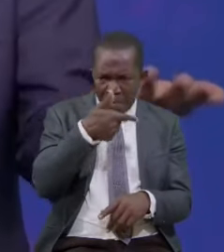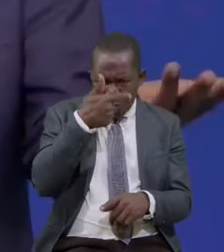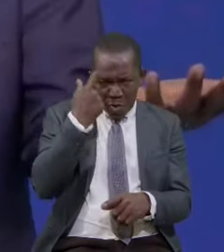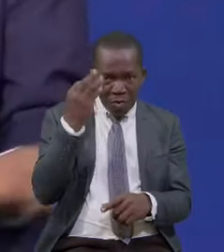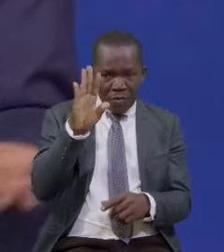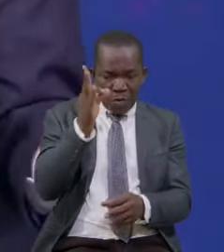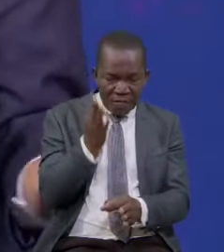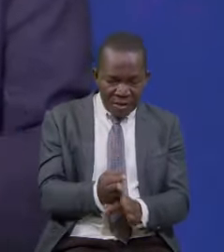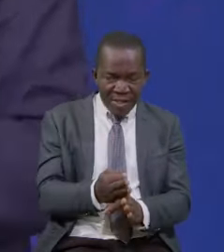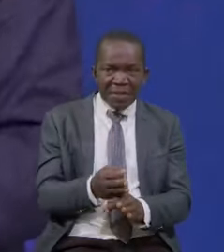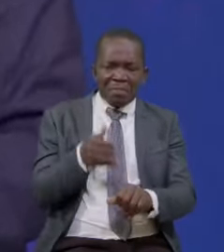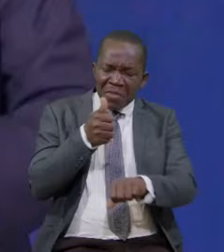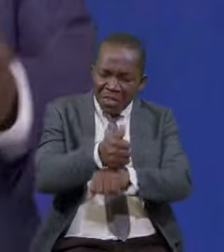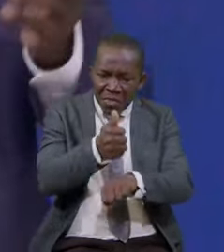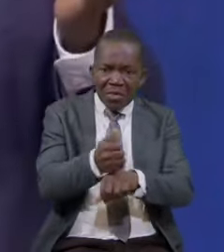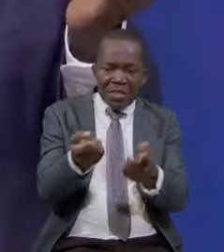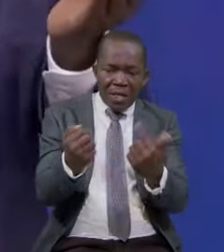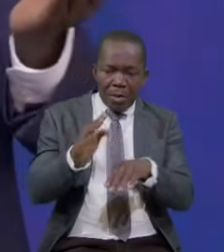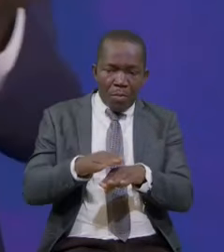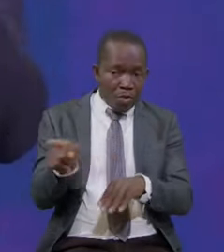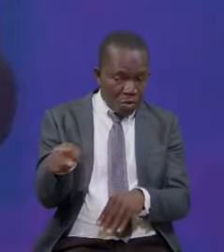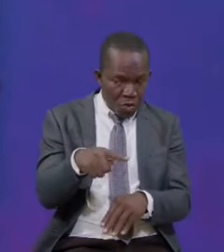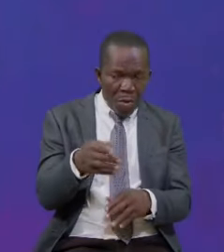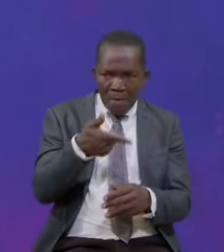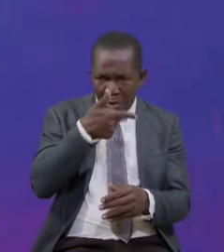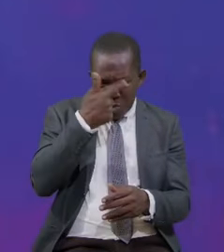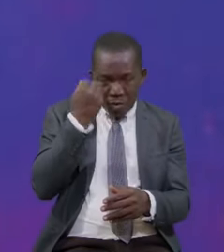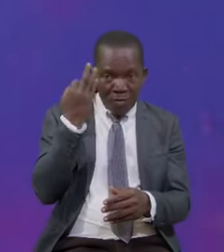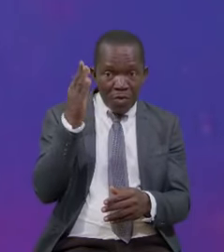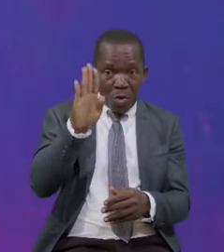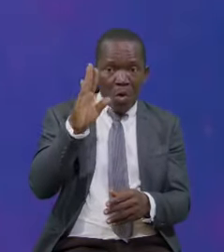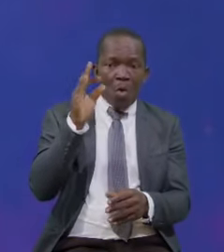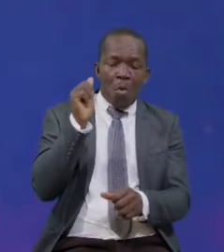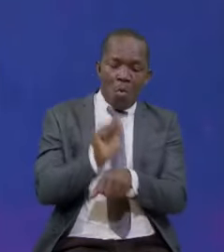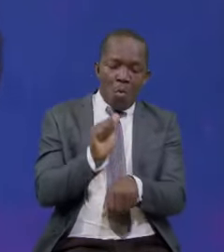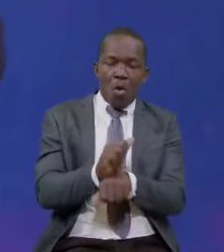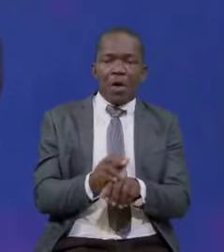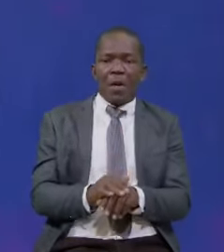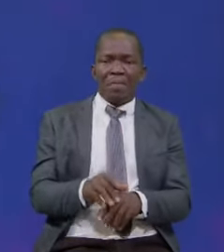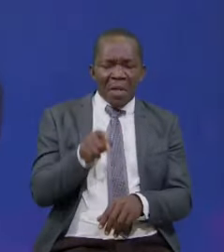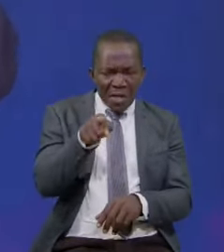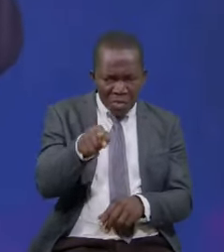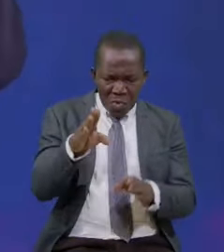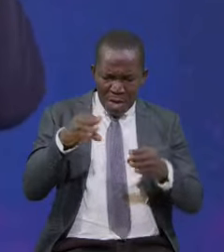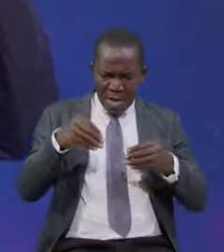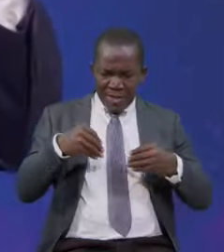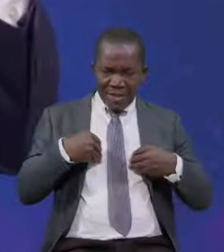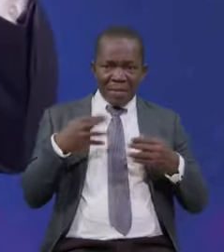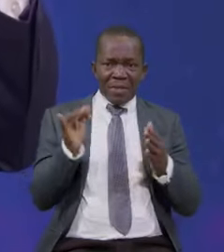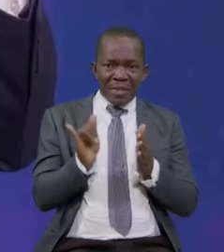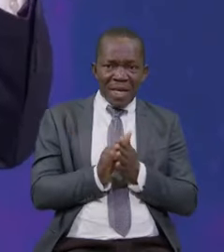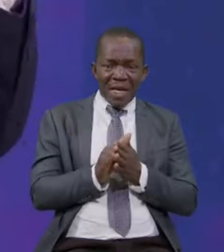et les insultes viennent à cause de ton ministère et tu prends ces insultes et tu passes ça